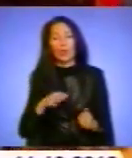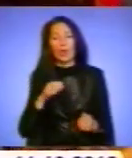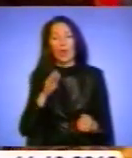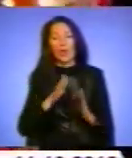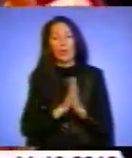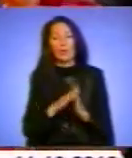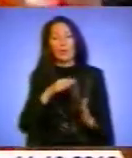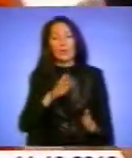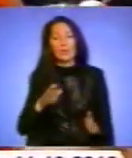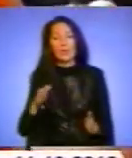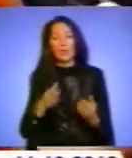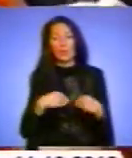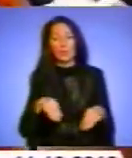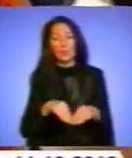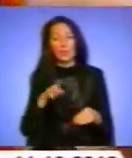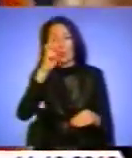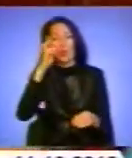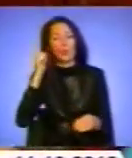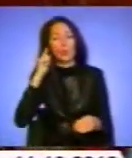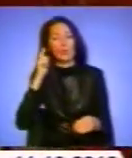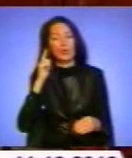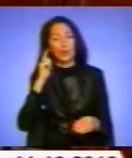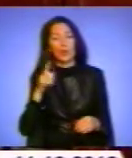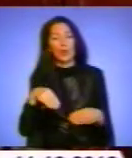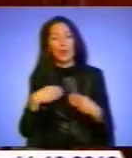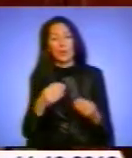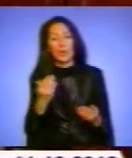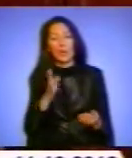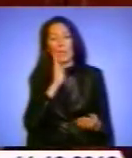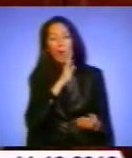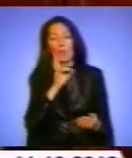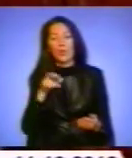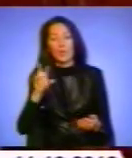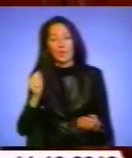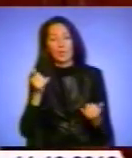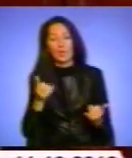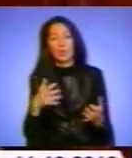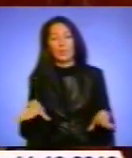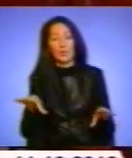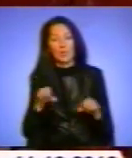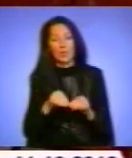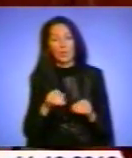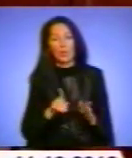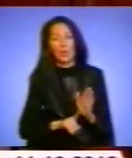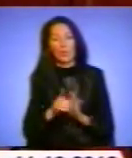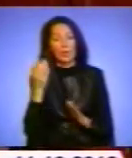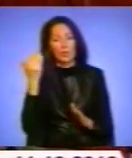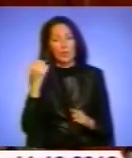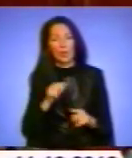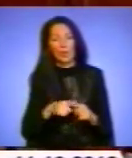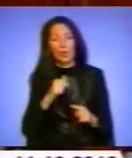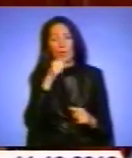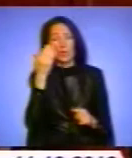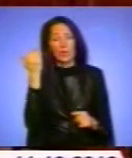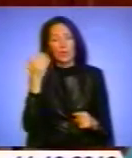Тепер вони знову разом у родині Глядиків. Почалося 5 років тому. Ми вже здавна давен хотіли брати, от газета